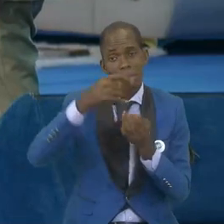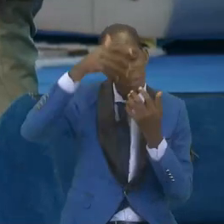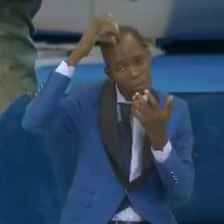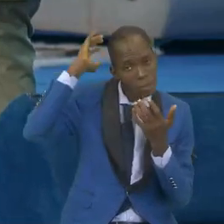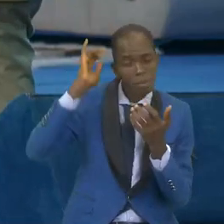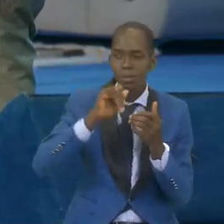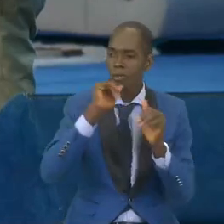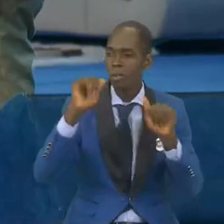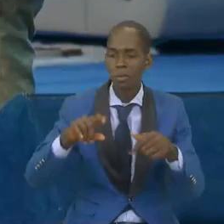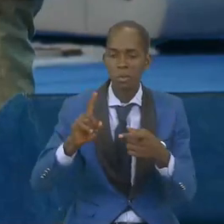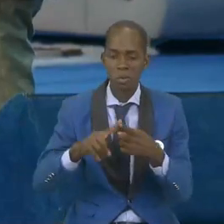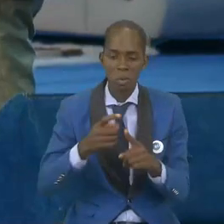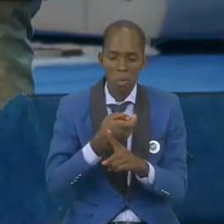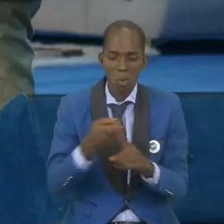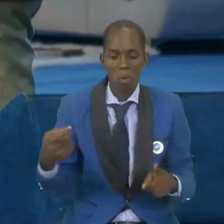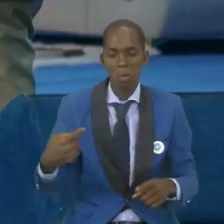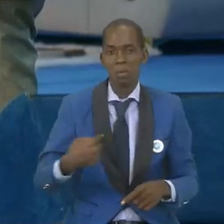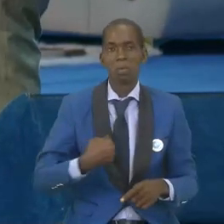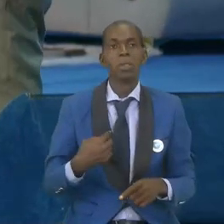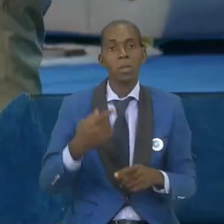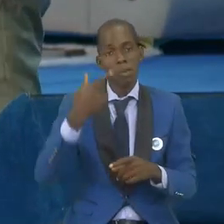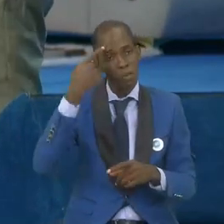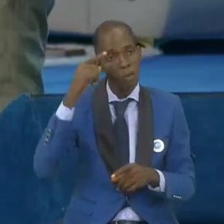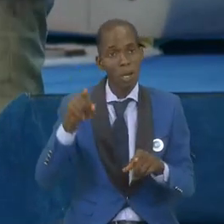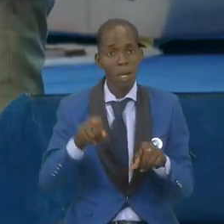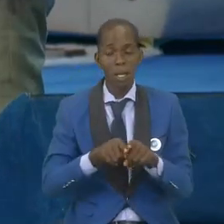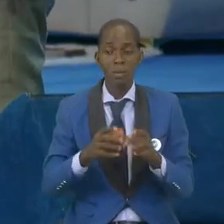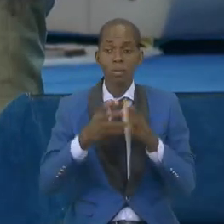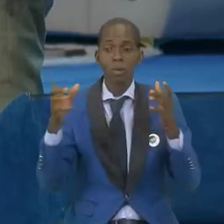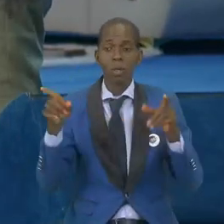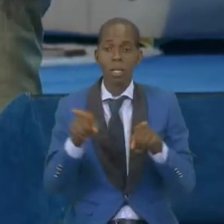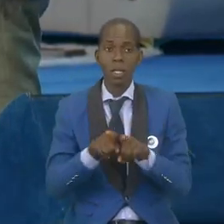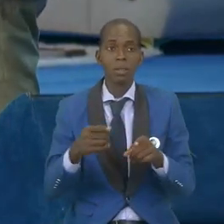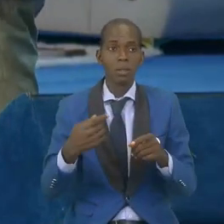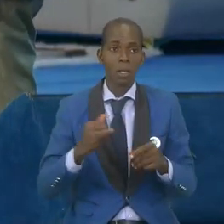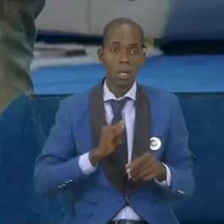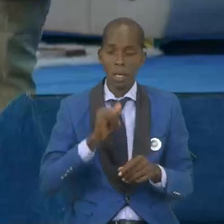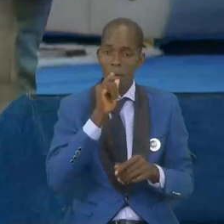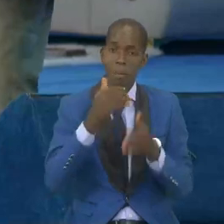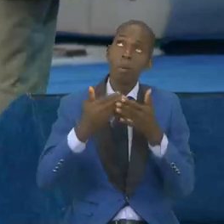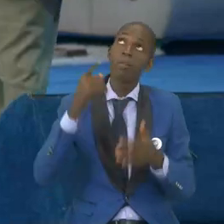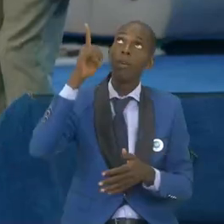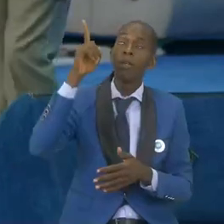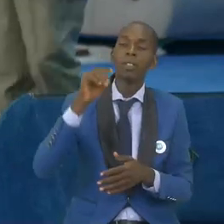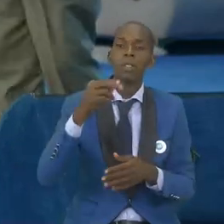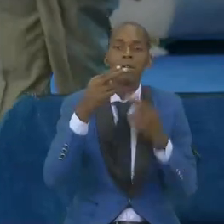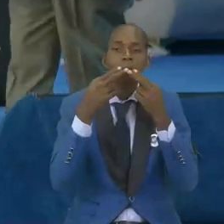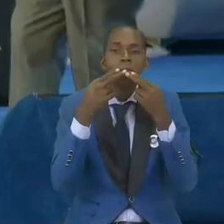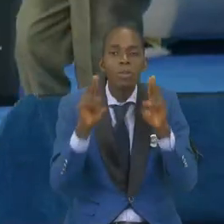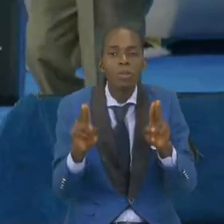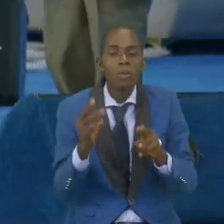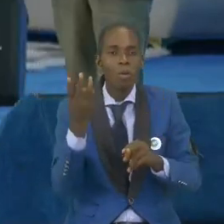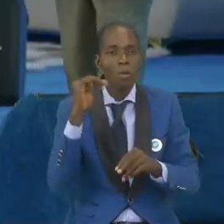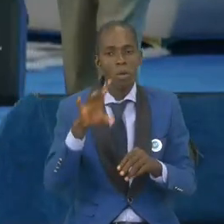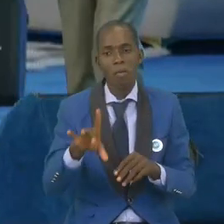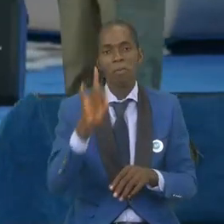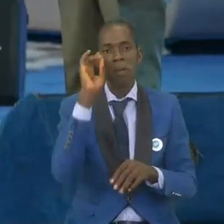lions qui ne m'ont fait aucun mal parce que j'ai été trouvé innocent devant